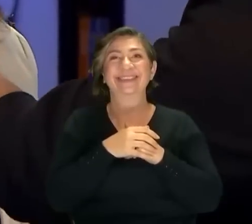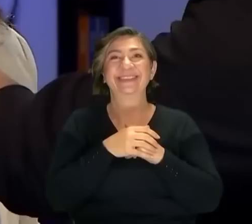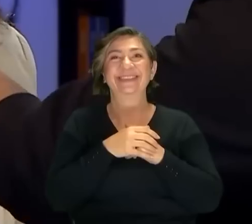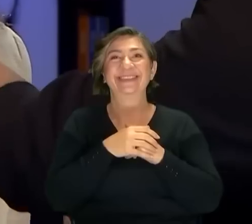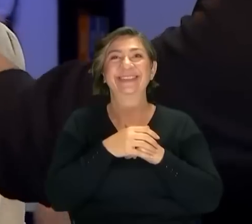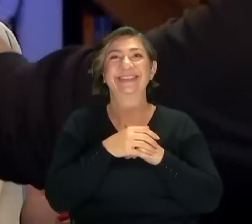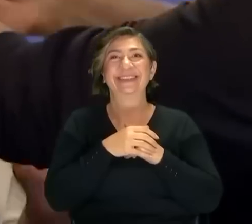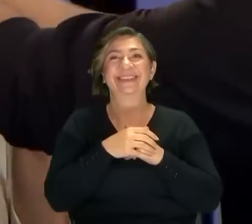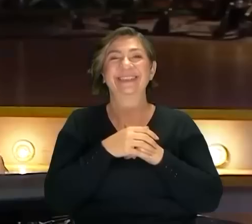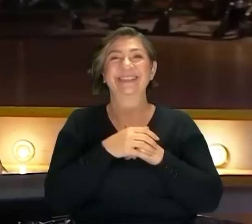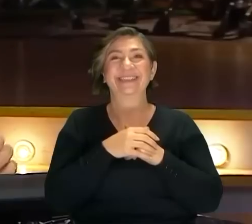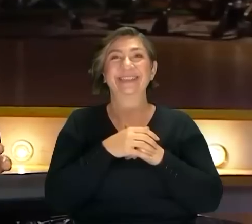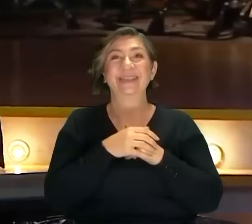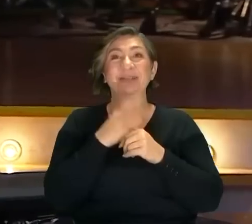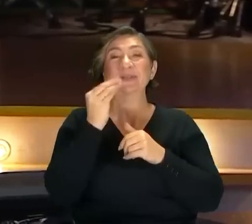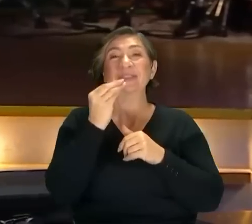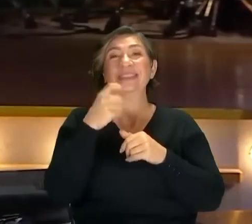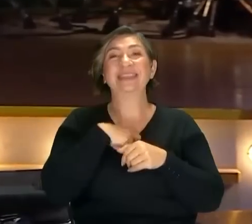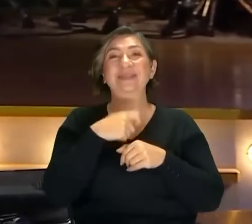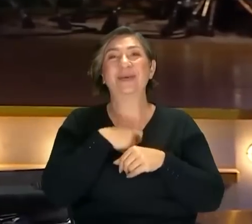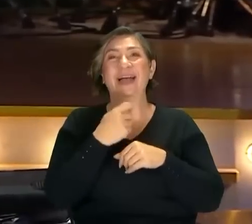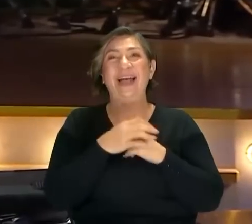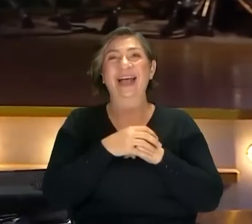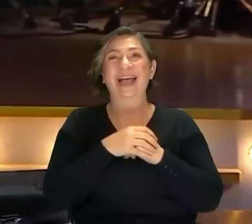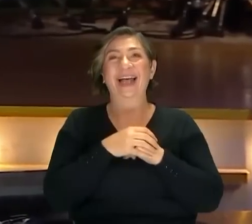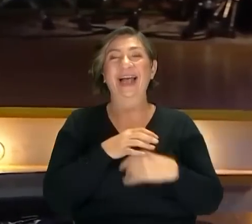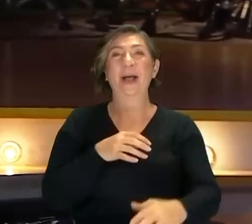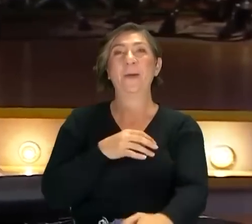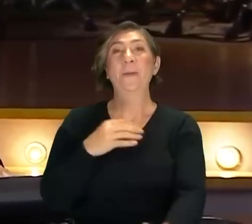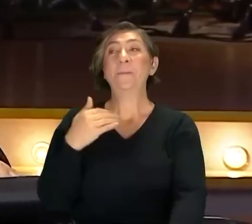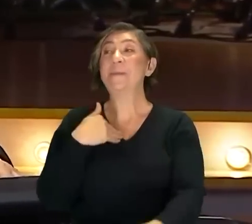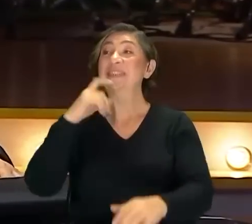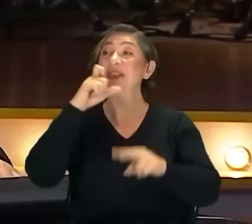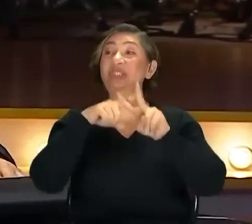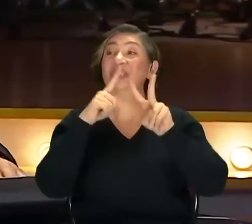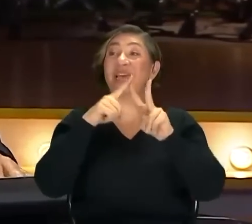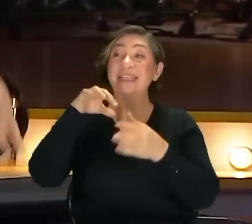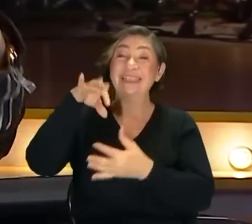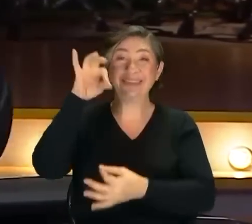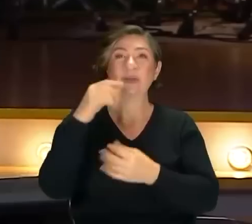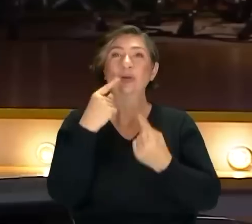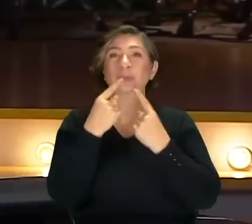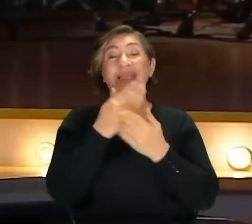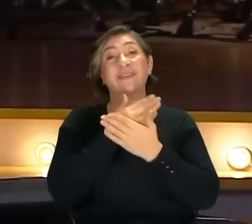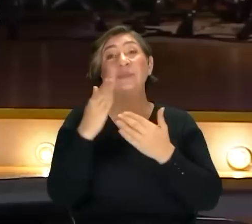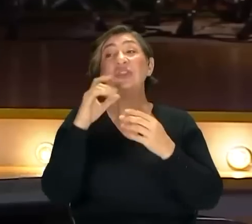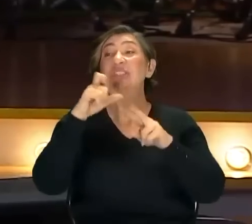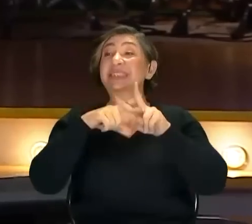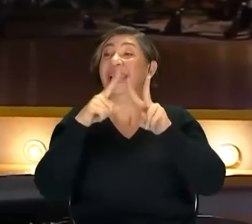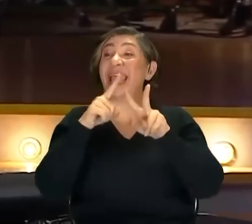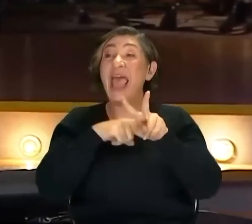Şurası havada. Onu hallediyorum. Çok güzel. Şöyle. Ben Can Yaman'dan bilmiyorum. Konuşmaya devam ediyorum. Can